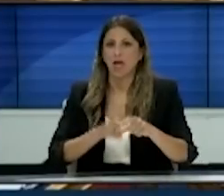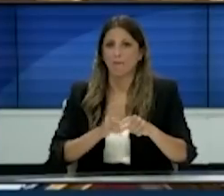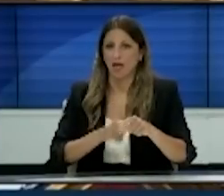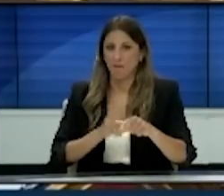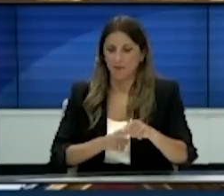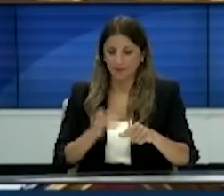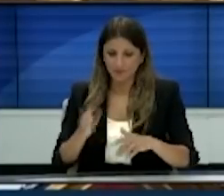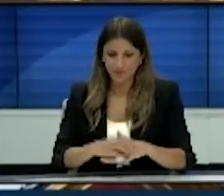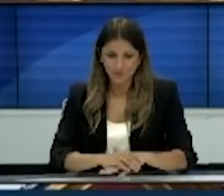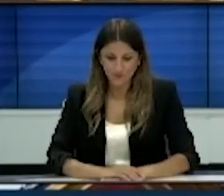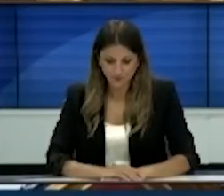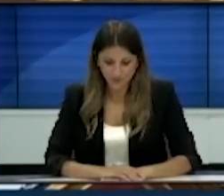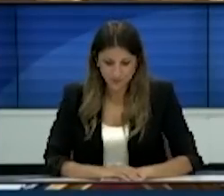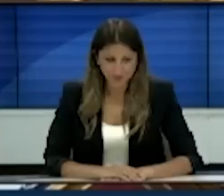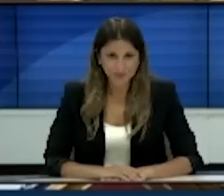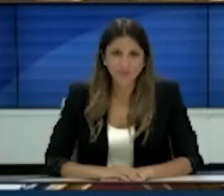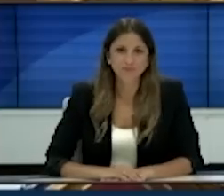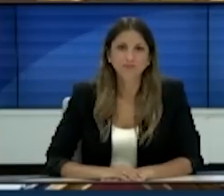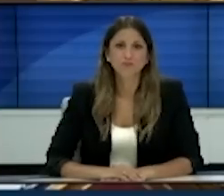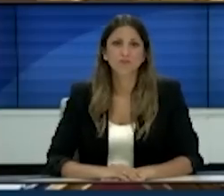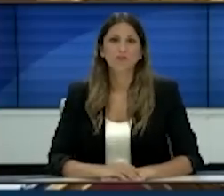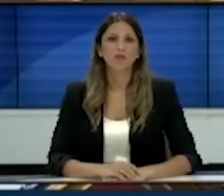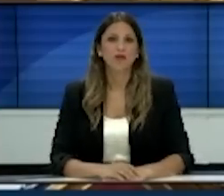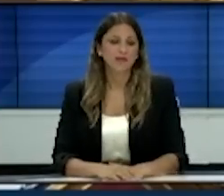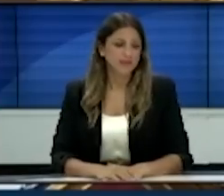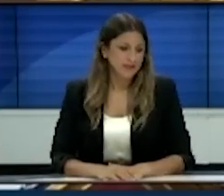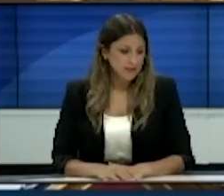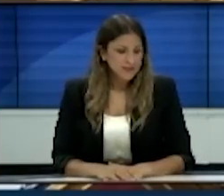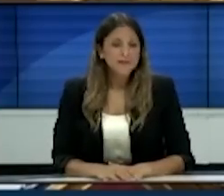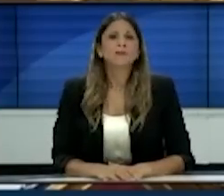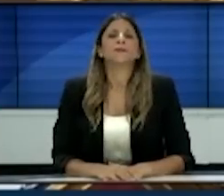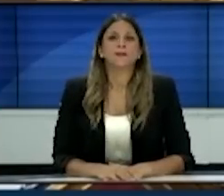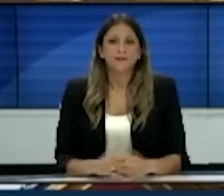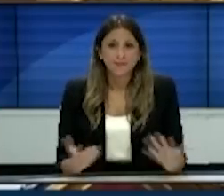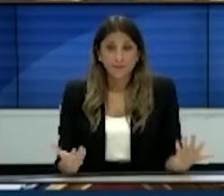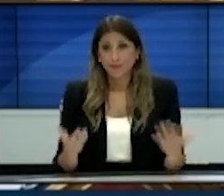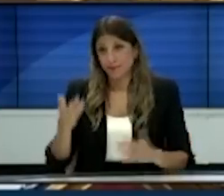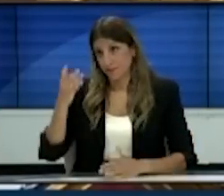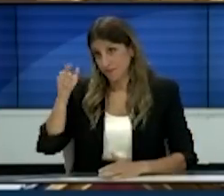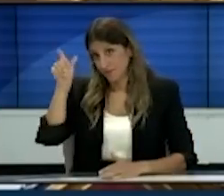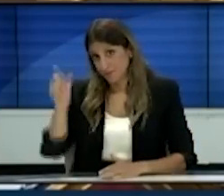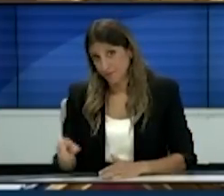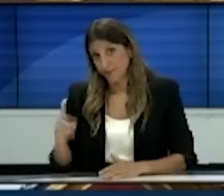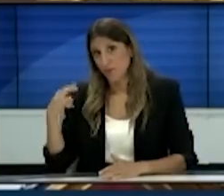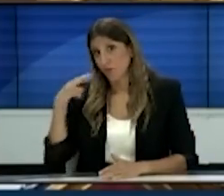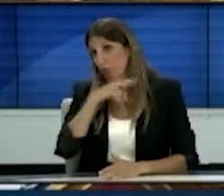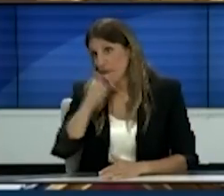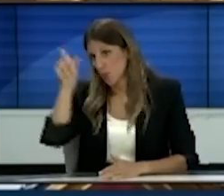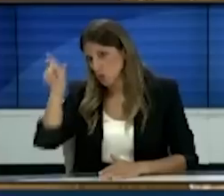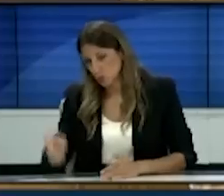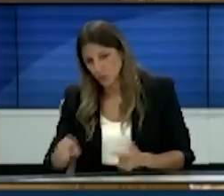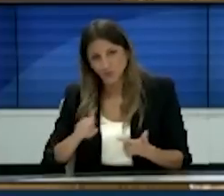Κύριε Μητσοτάκη και κύριε Τσίπρα, παρά την προσπάθειά σας να πάτε τη συζήτηση